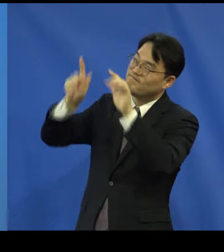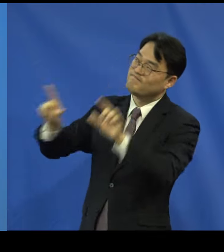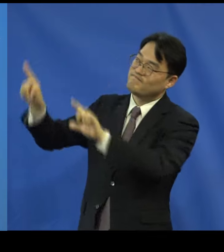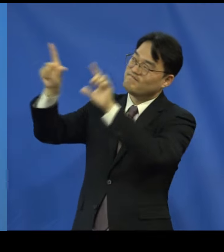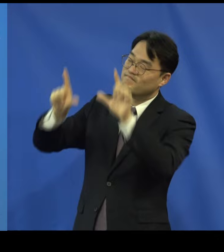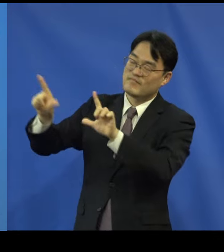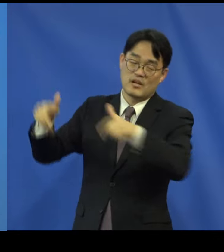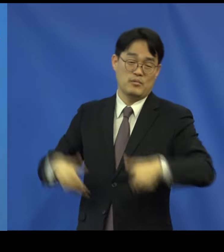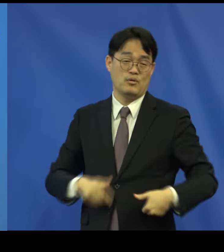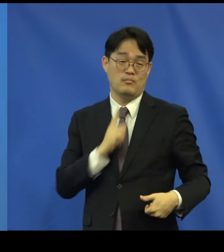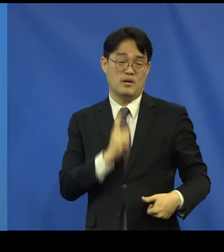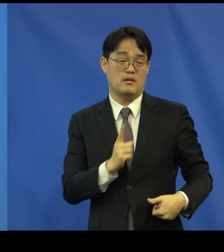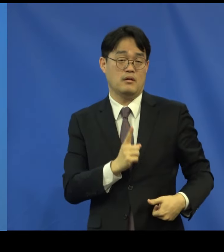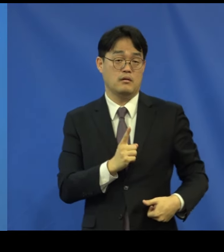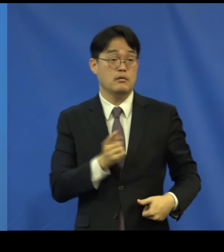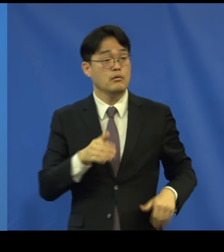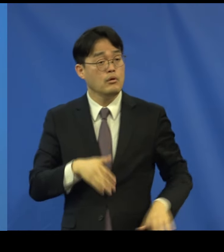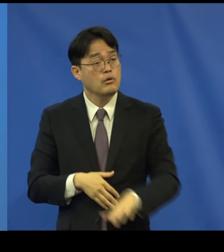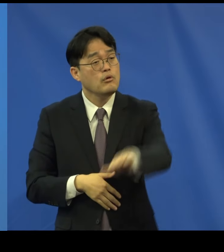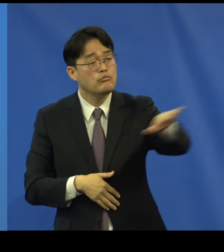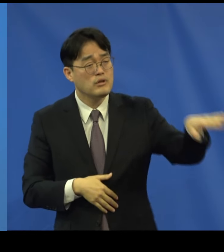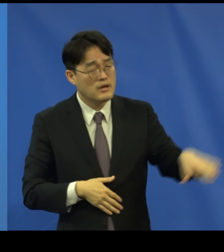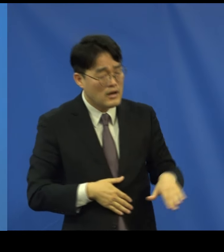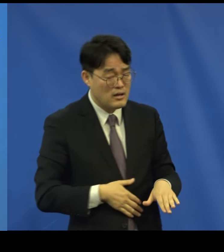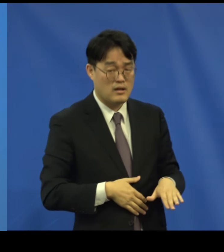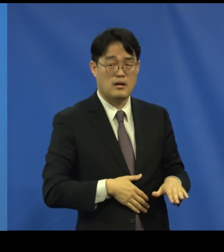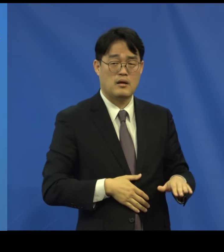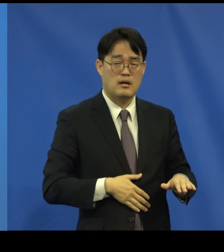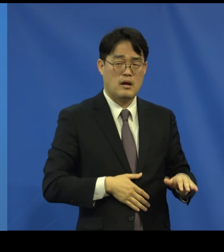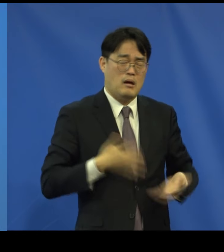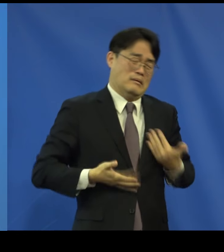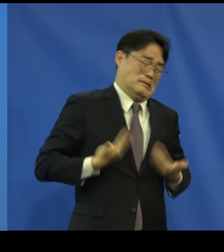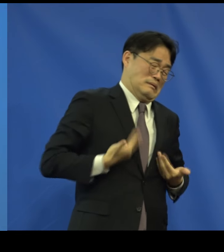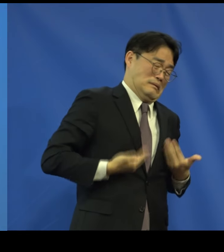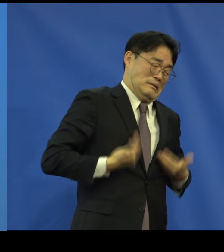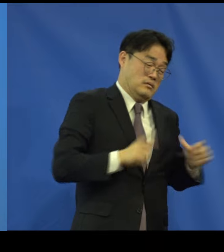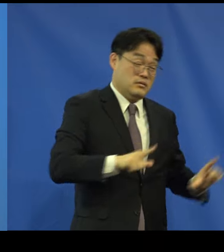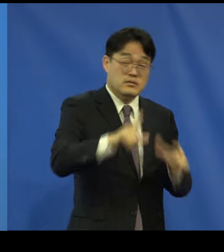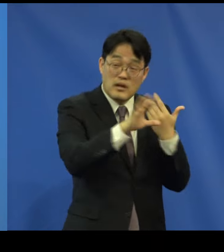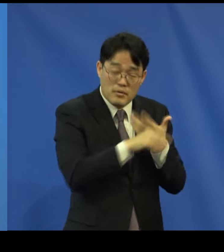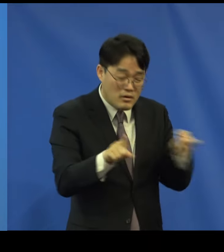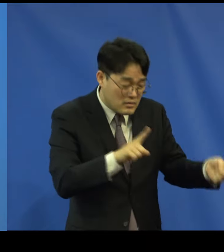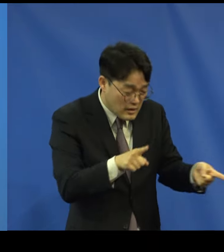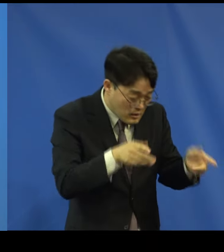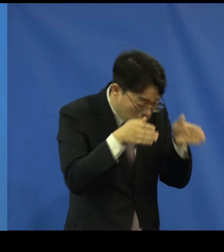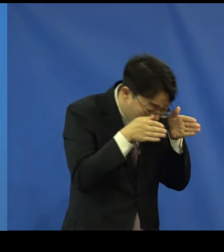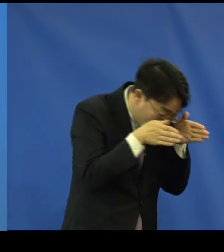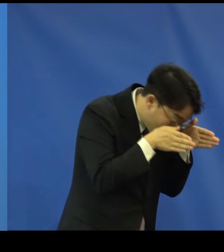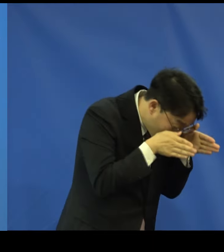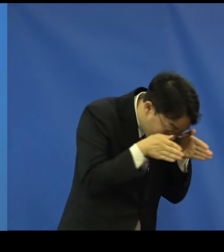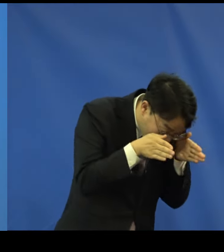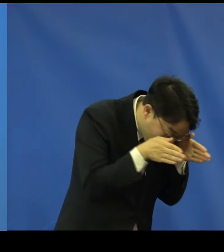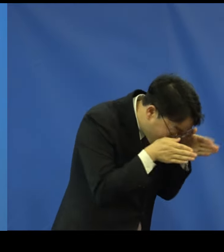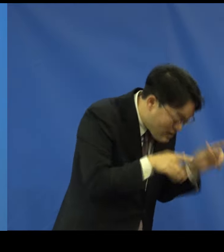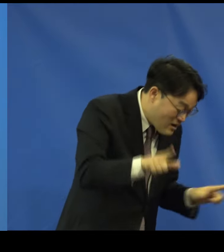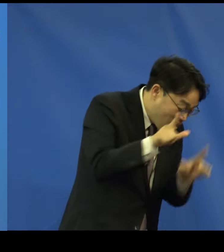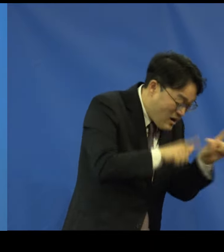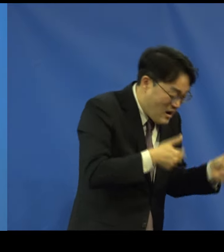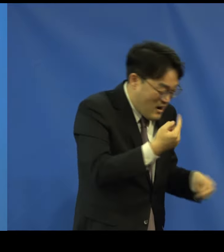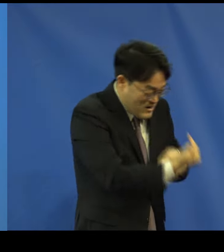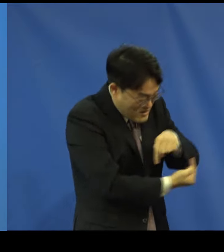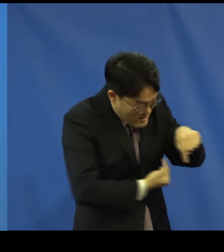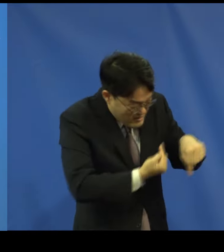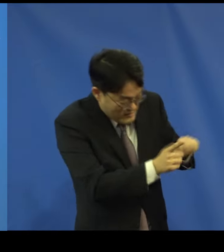현실에 매몰됩니다. 죽음 이후 별로 생각하지 않아요. 누군가 죽음으로 인해 장례식에 참여는 하지만 나와 죽음과는 거리가